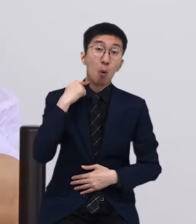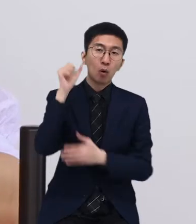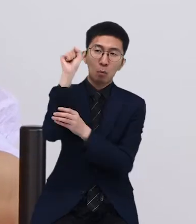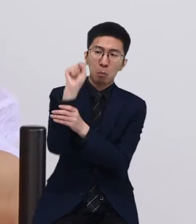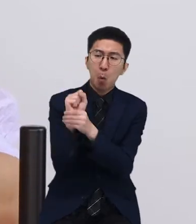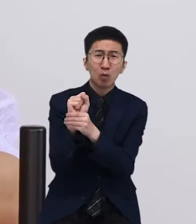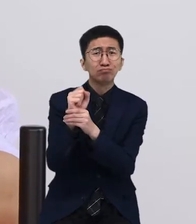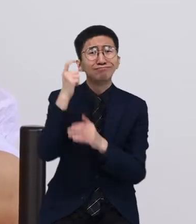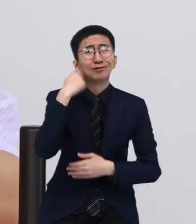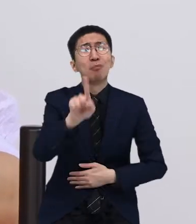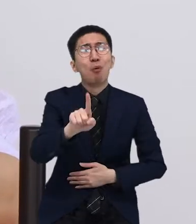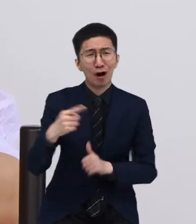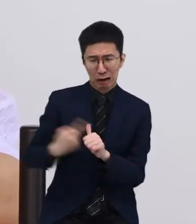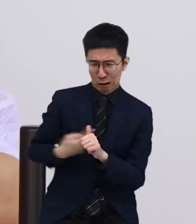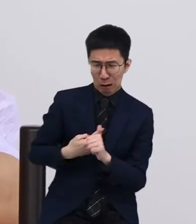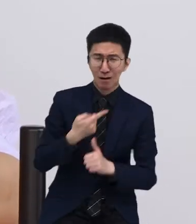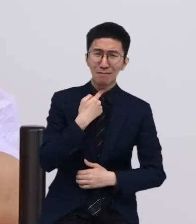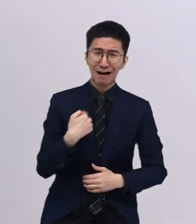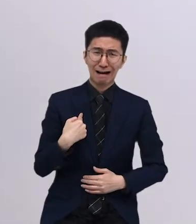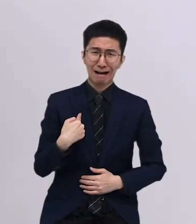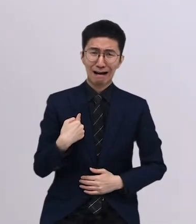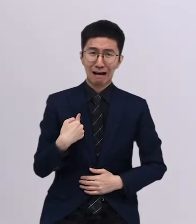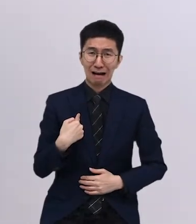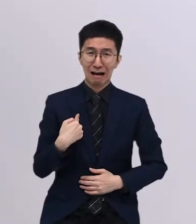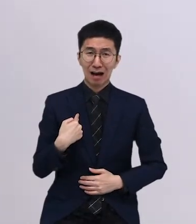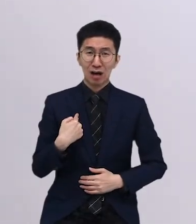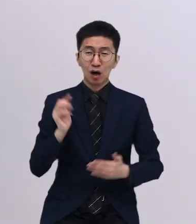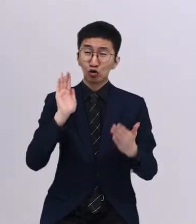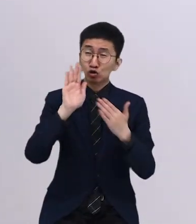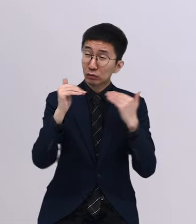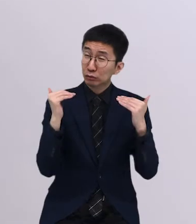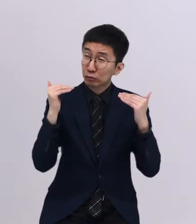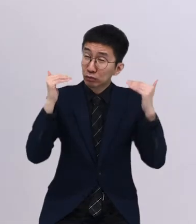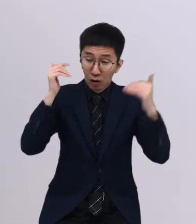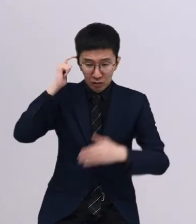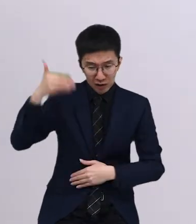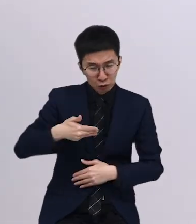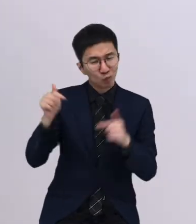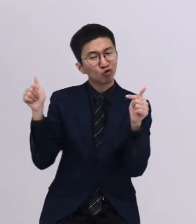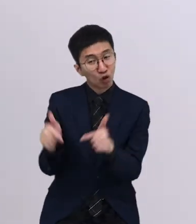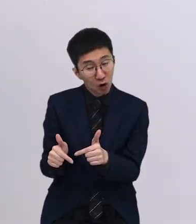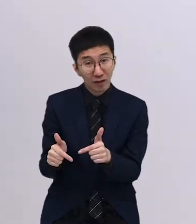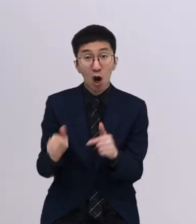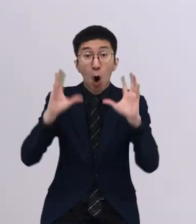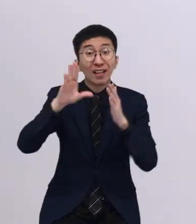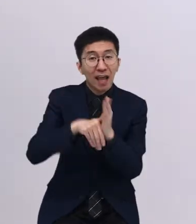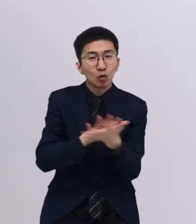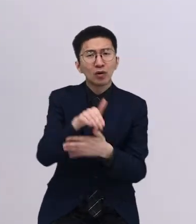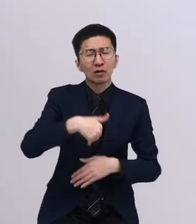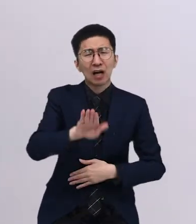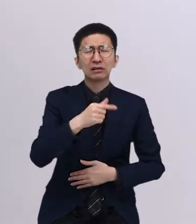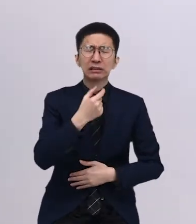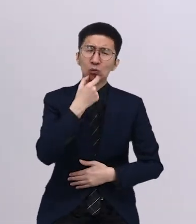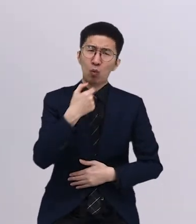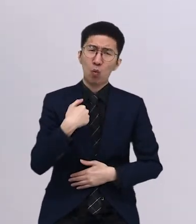없다. 이런 말도 들었고 약간 이제 커서는 그런 질문을 많이 안 받았는데 어렸을 때는 놀이터 가기가 진짜